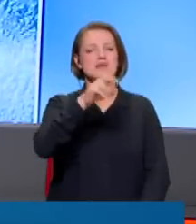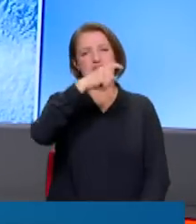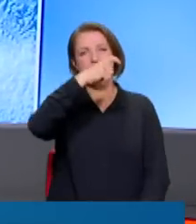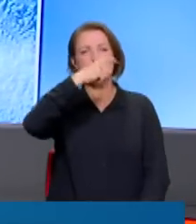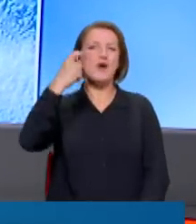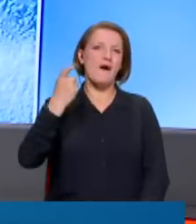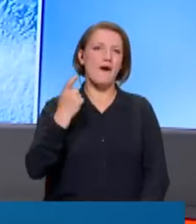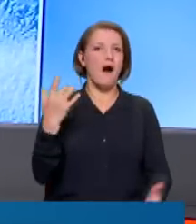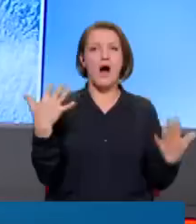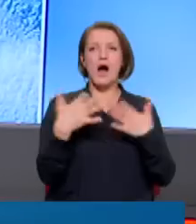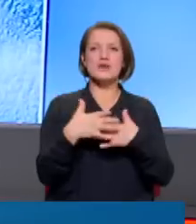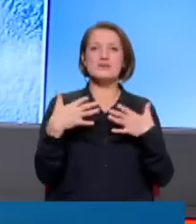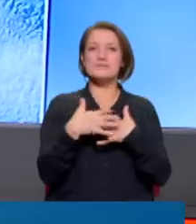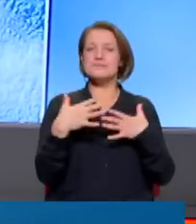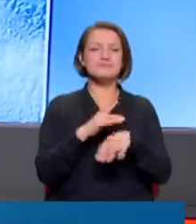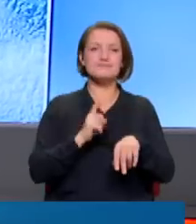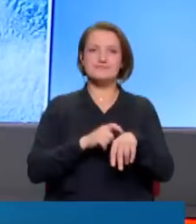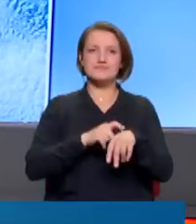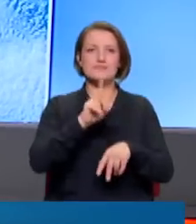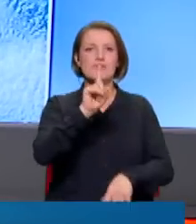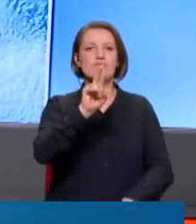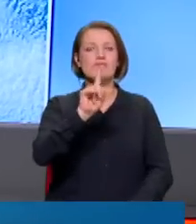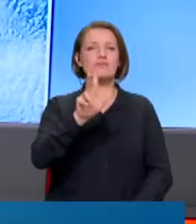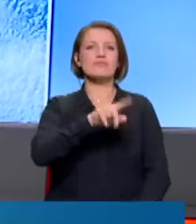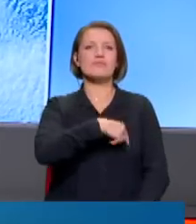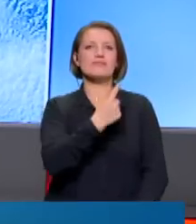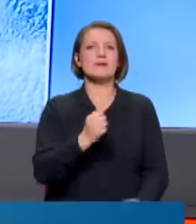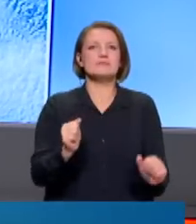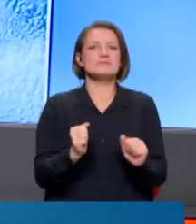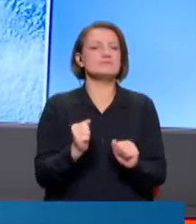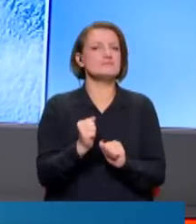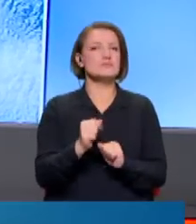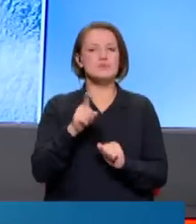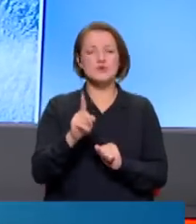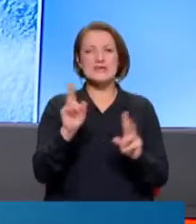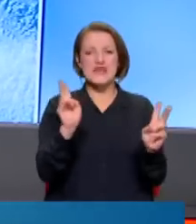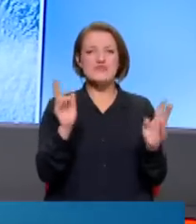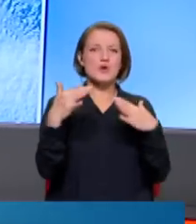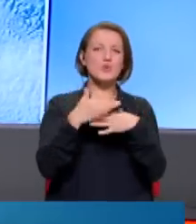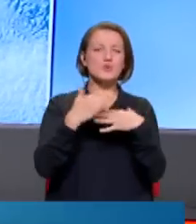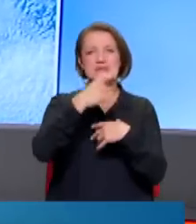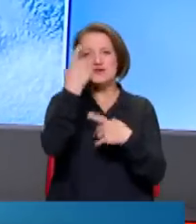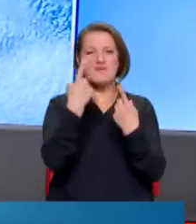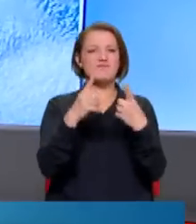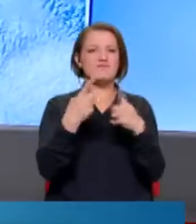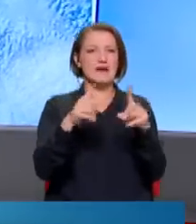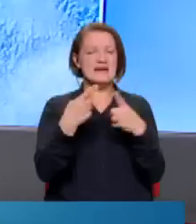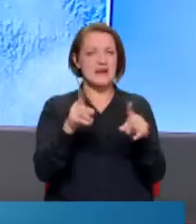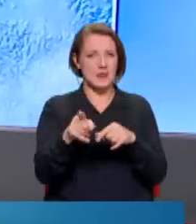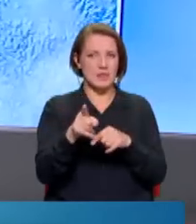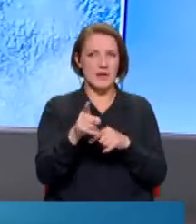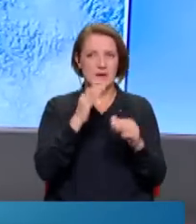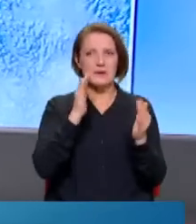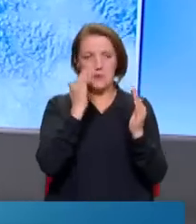dereceleri görüyorsunuz Gece saatlerinde 12 13 dereceleri görüyorsunuz Dolayısıyla bu gece gündüz sıcaklık farklarına Eğer uyum sağlama